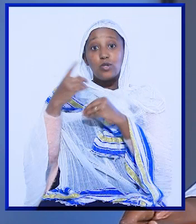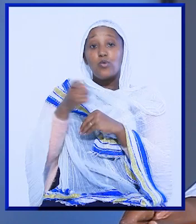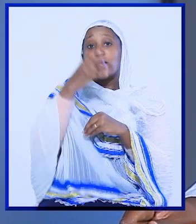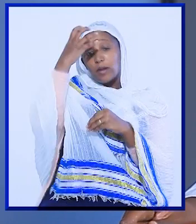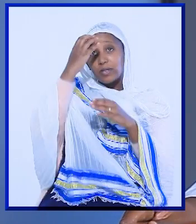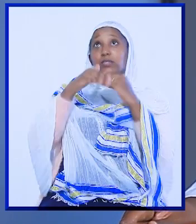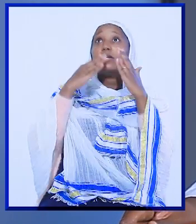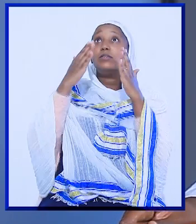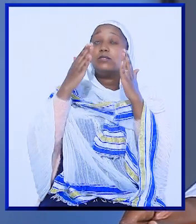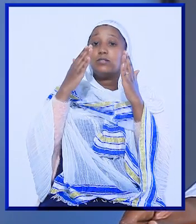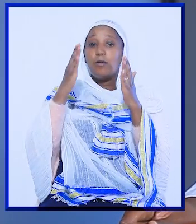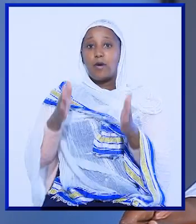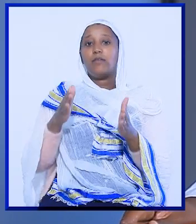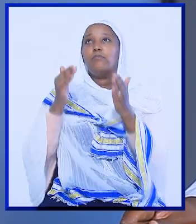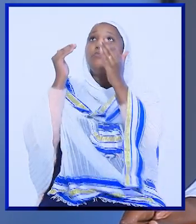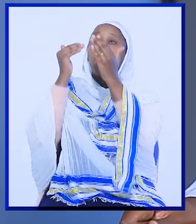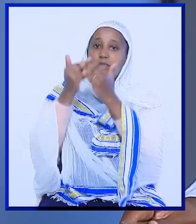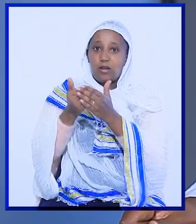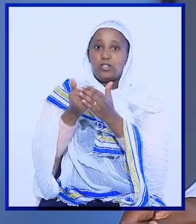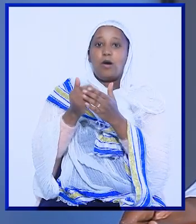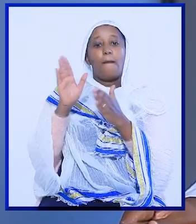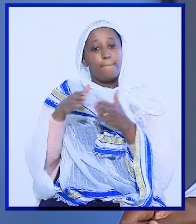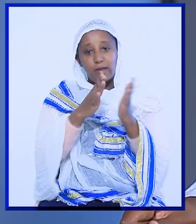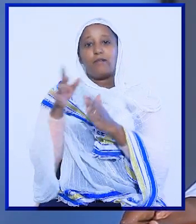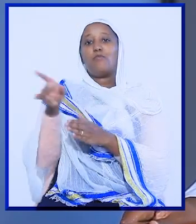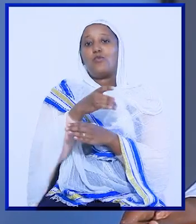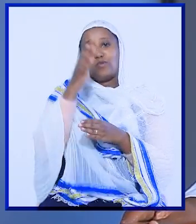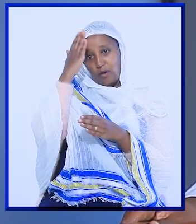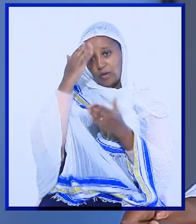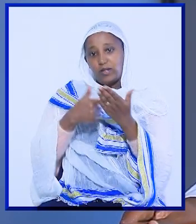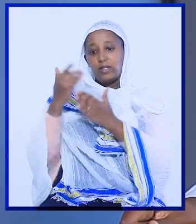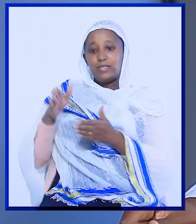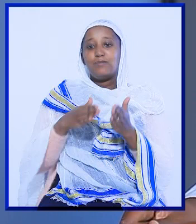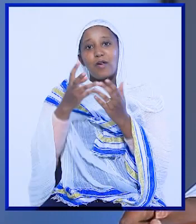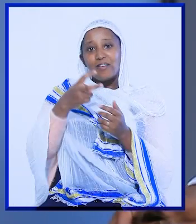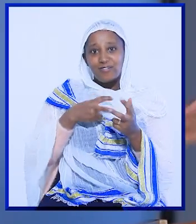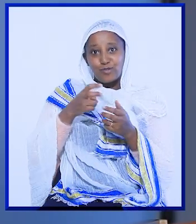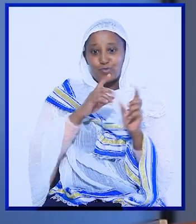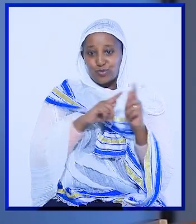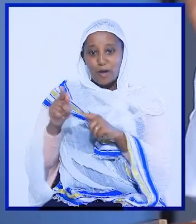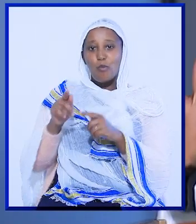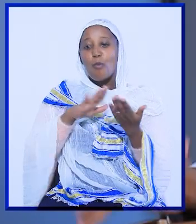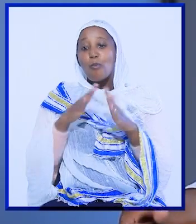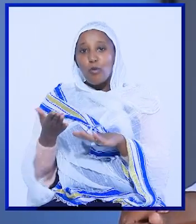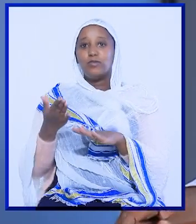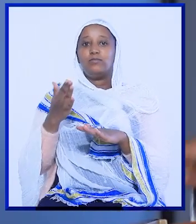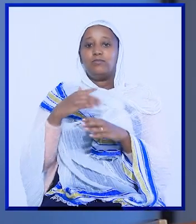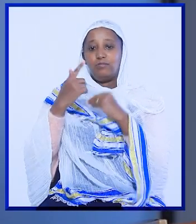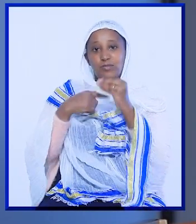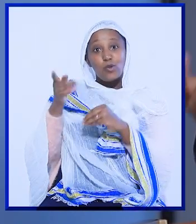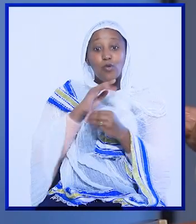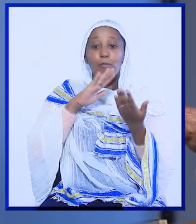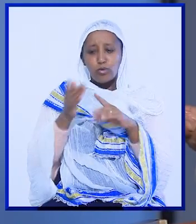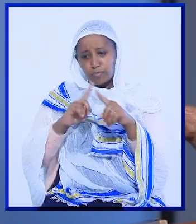መንግስት የሚኖር ስለሆነ መንግስተ ሰማያት ክርስትናው የመንግስተ ሰማያት መዳረሻ መንገድ መሆኑን አውቀን የዚህ መንገድ ትራንስፖርቱ ደግሞ